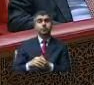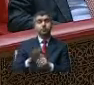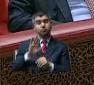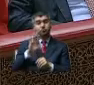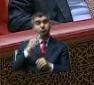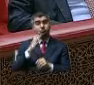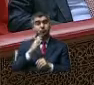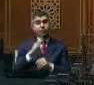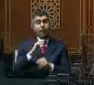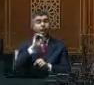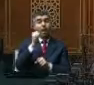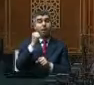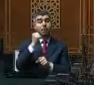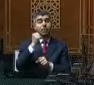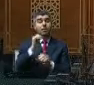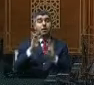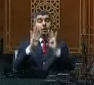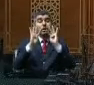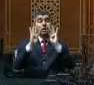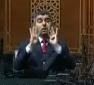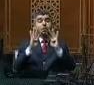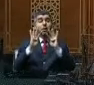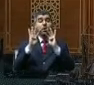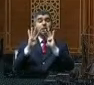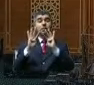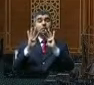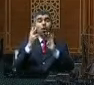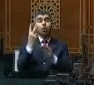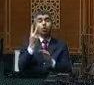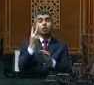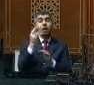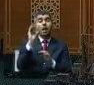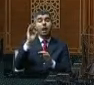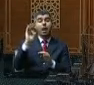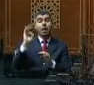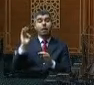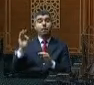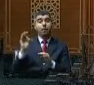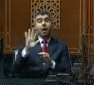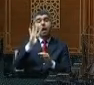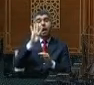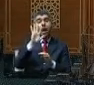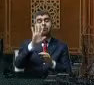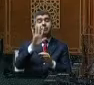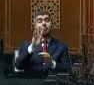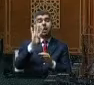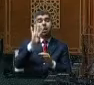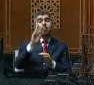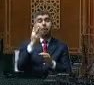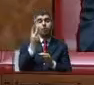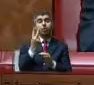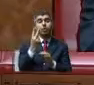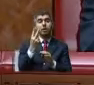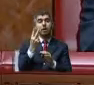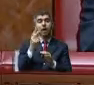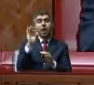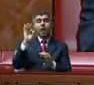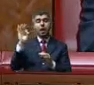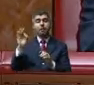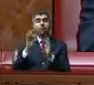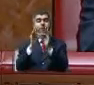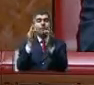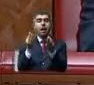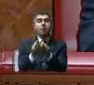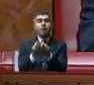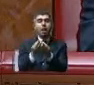خلال الموسم الجاري إلى 828,000 مستفيد من 524,400 أسرة.